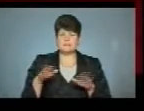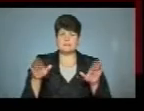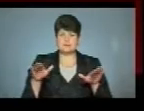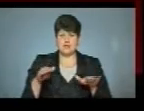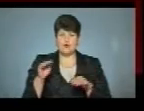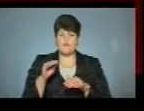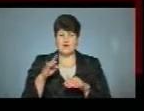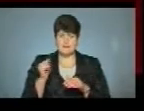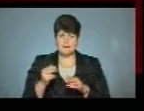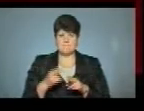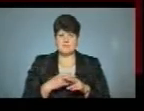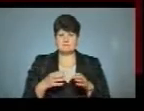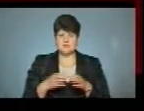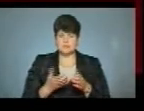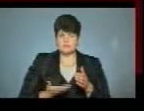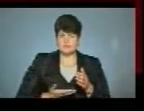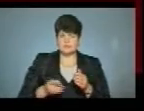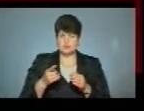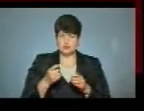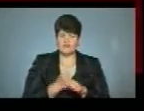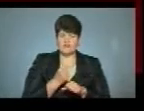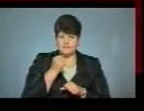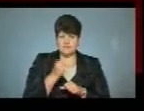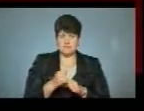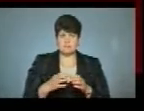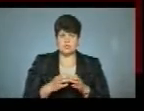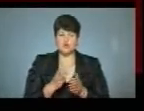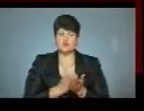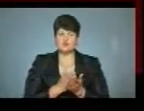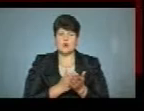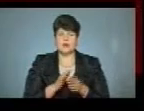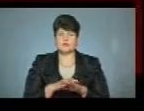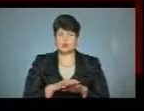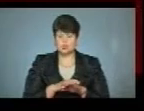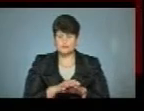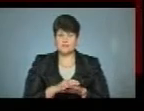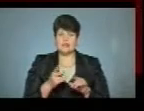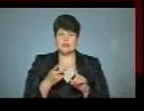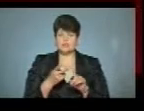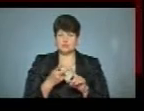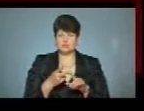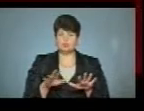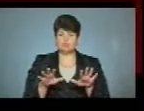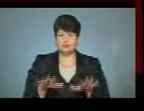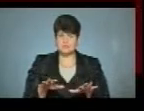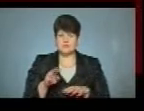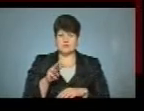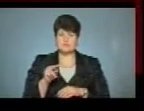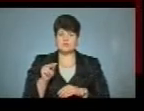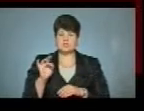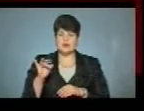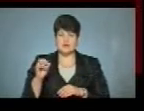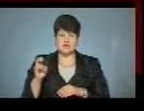птахофабрики, безпартійний, проживає в Тернополі, висунутий від партії «Слуга народу». На другому місці у цьому окрузі Максим Черкашин